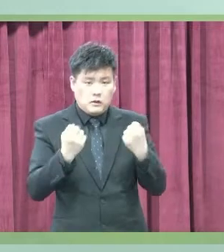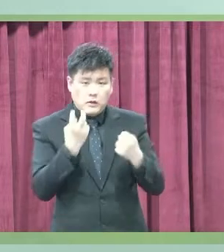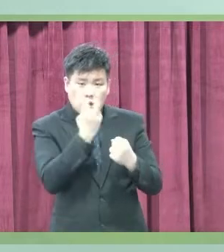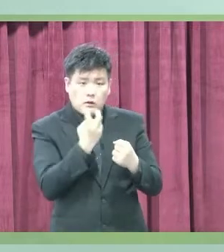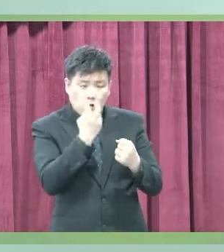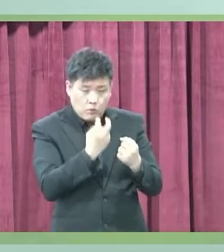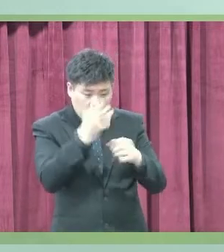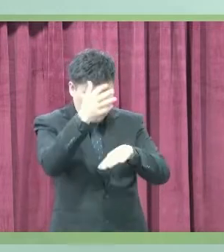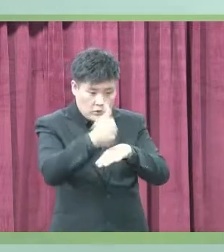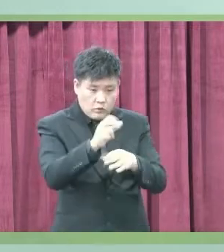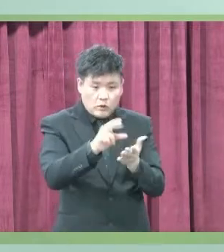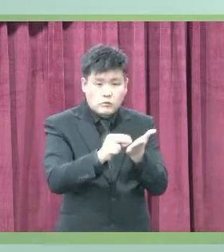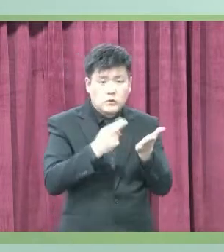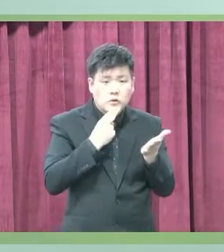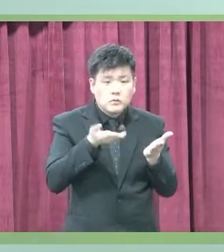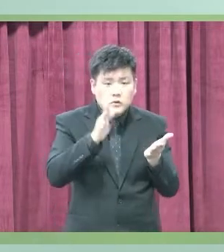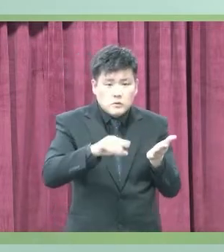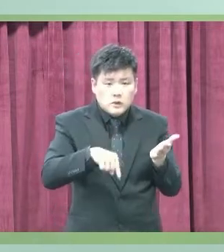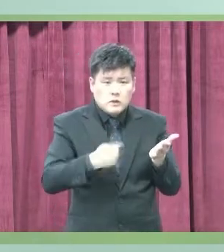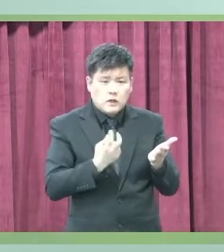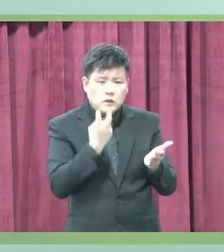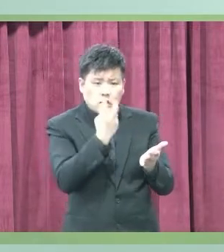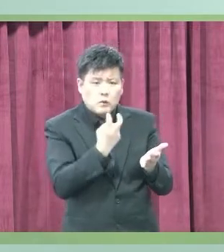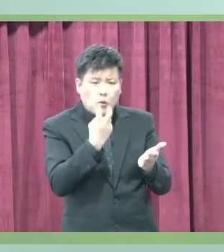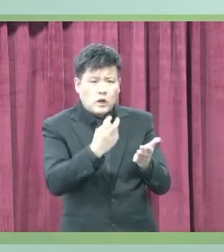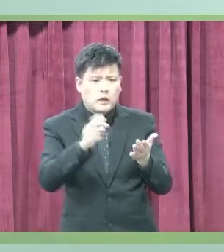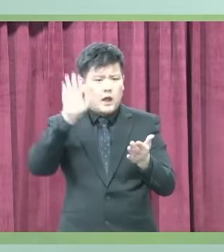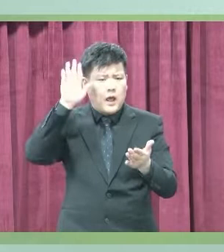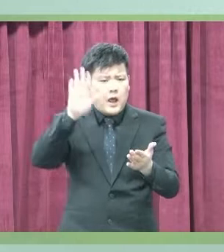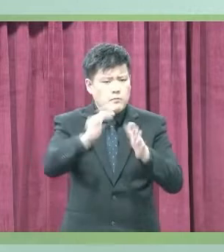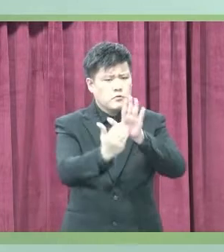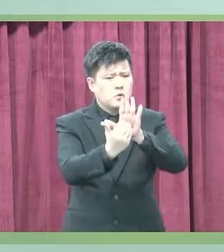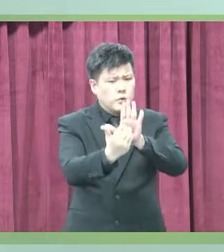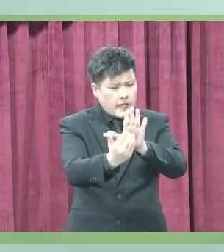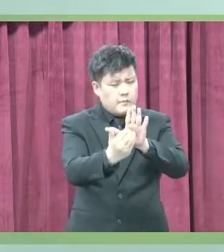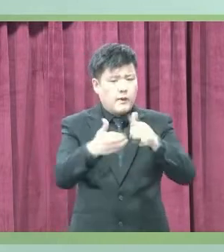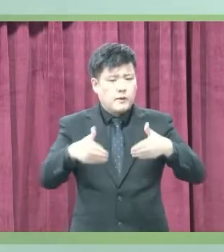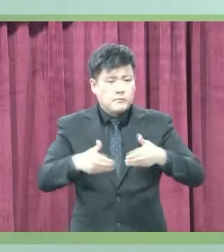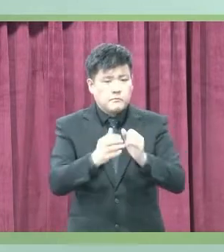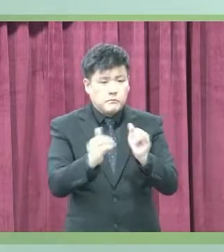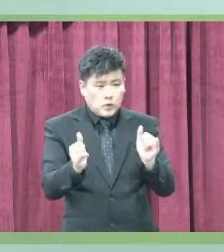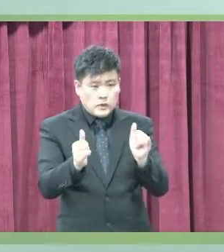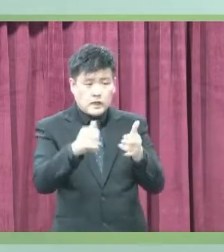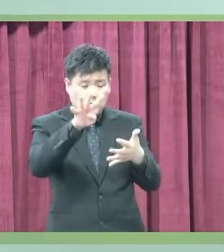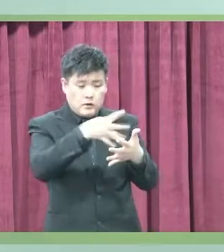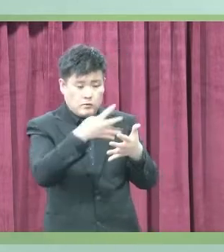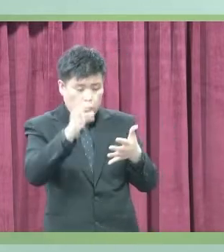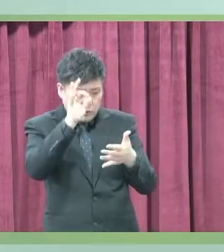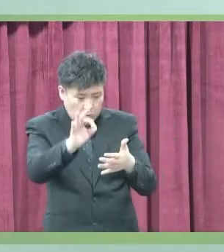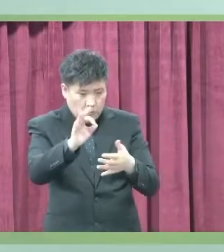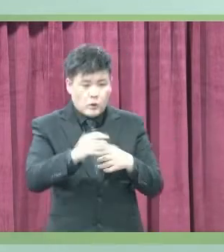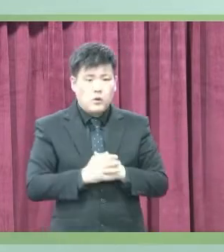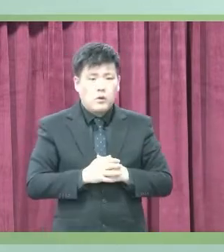이상이 없지만 자기 관리나 예방 조치가 필요한 사람을 말합니다. 그래프를 보시면 혈압